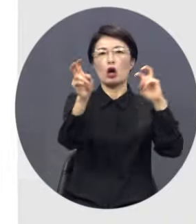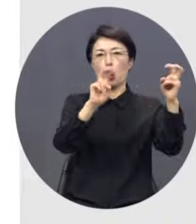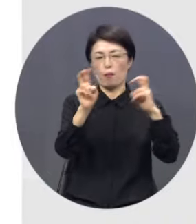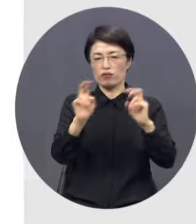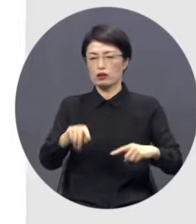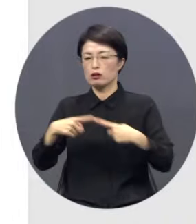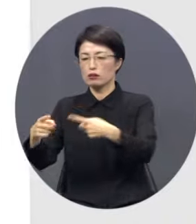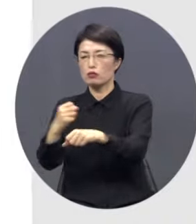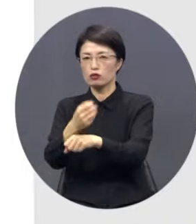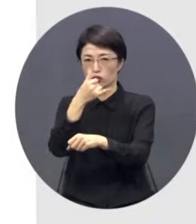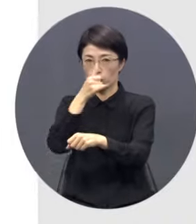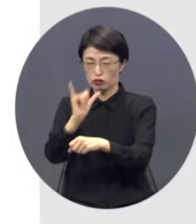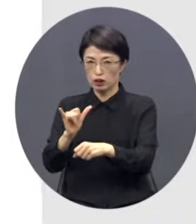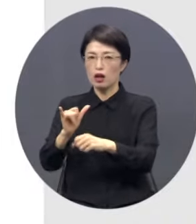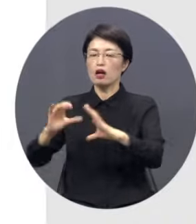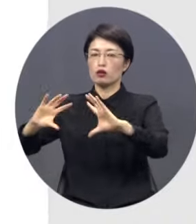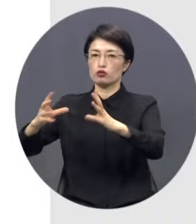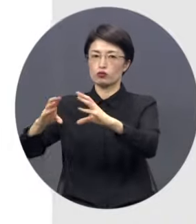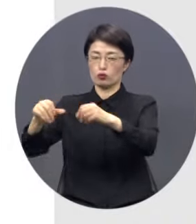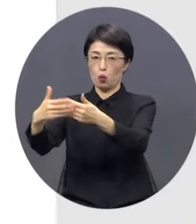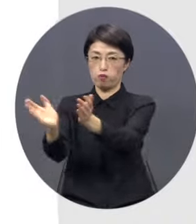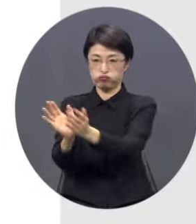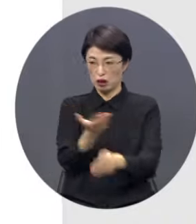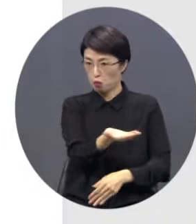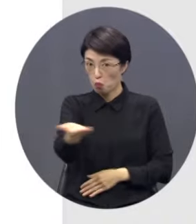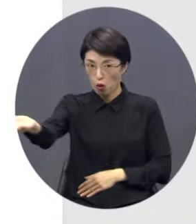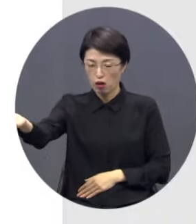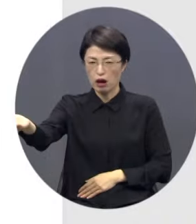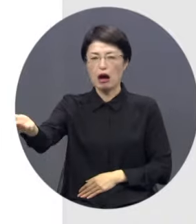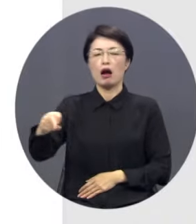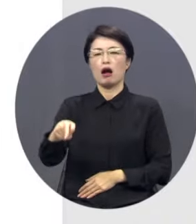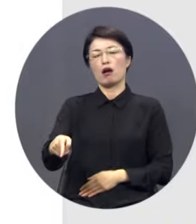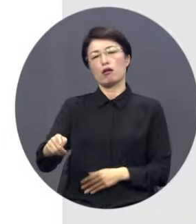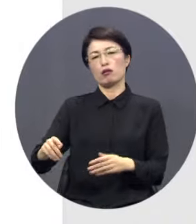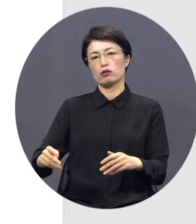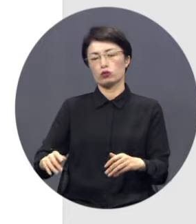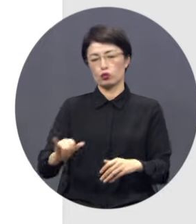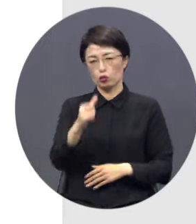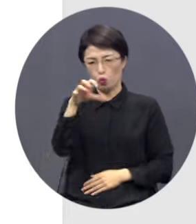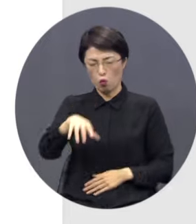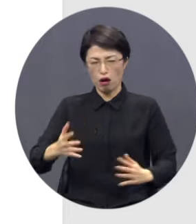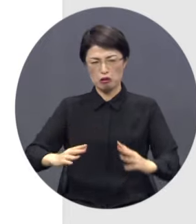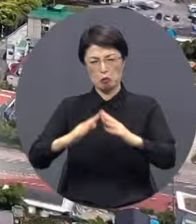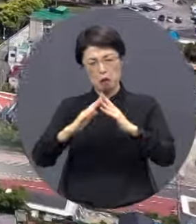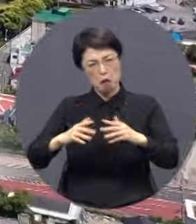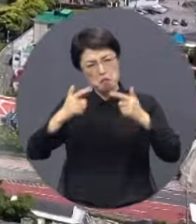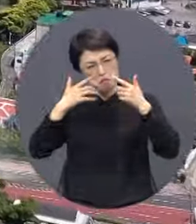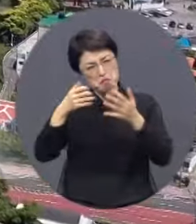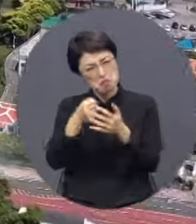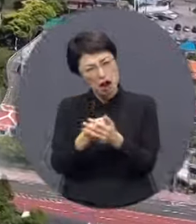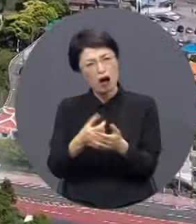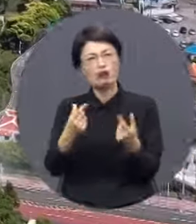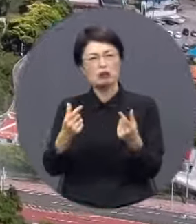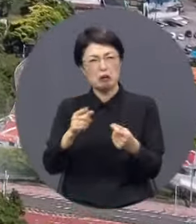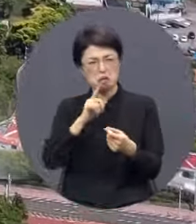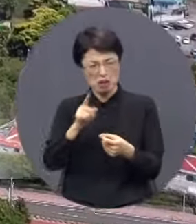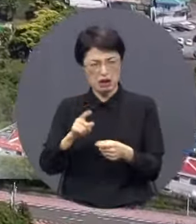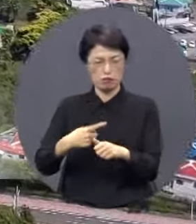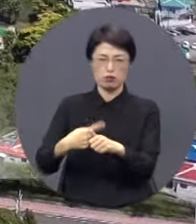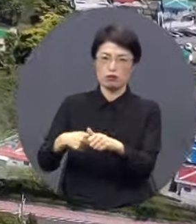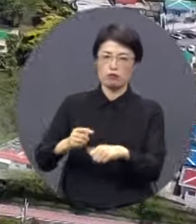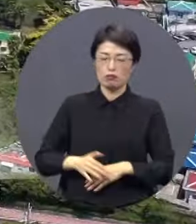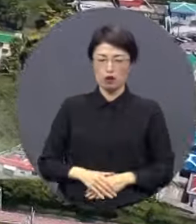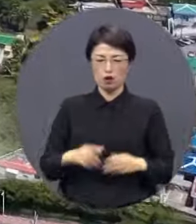공문을 국토교통부에 보내 공항 건설을 기정사실화했다고 주장했습니다. 이들은 도민